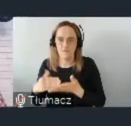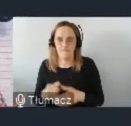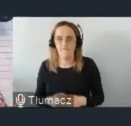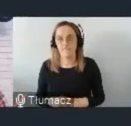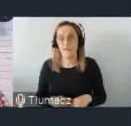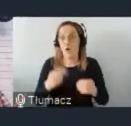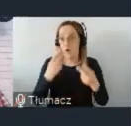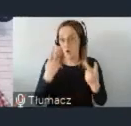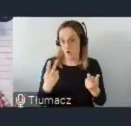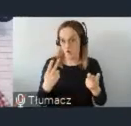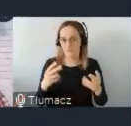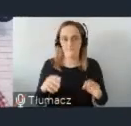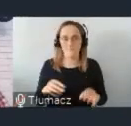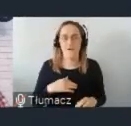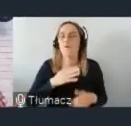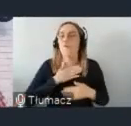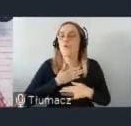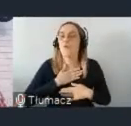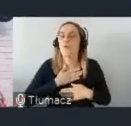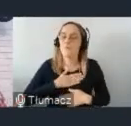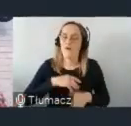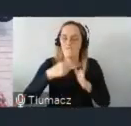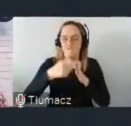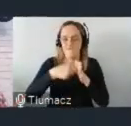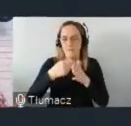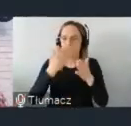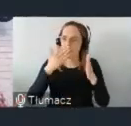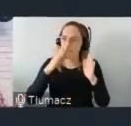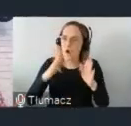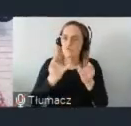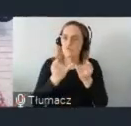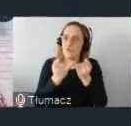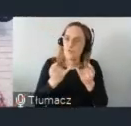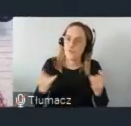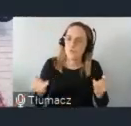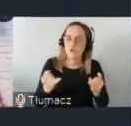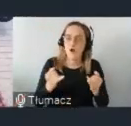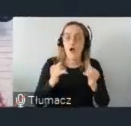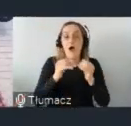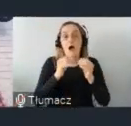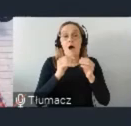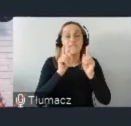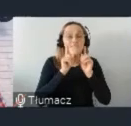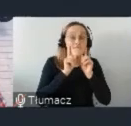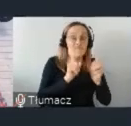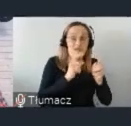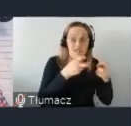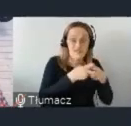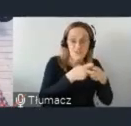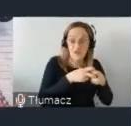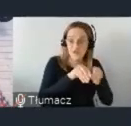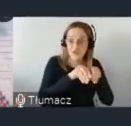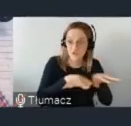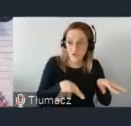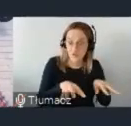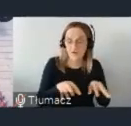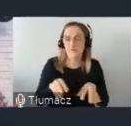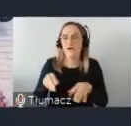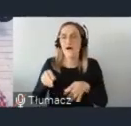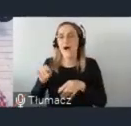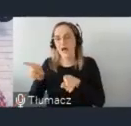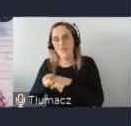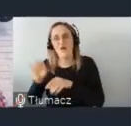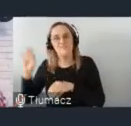sobą. O, to jest jeden z moich ulubionych filmików pokazujących różnicę między wirtualną a rozszerzoną rzeczywistością i też jej